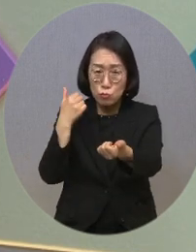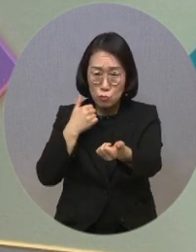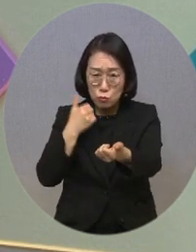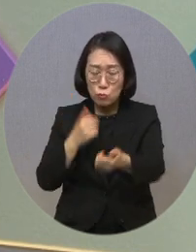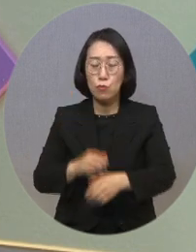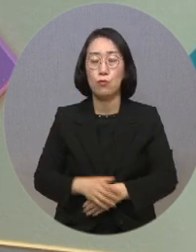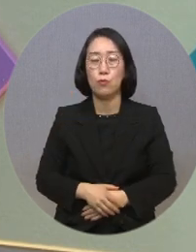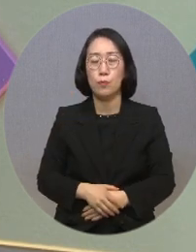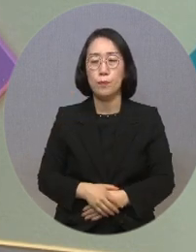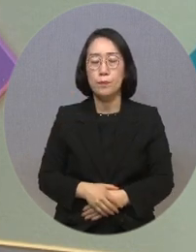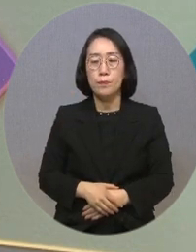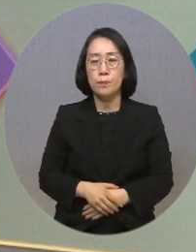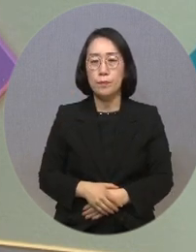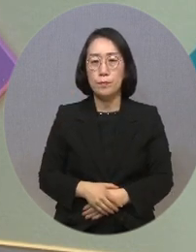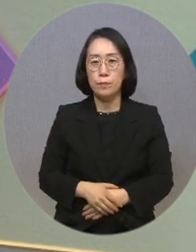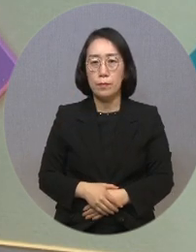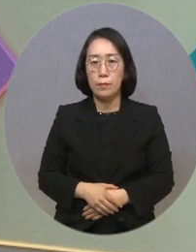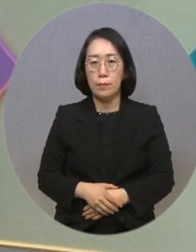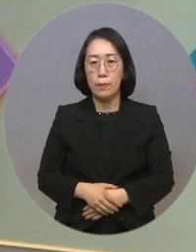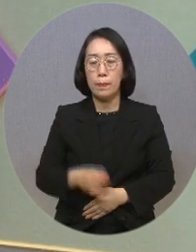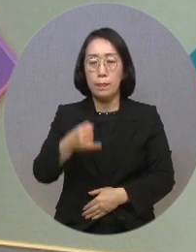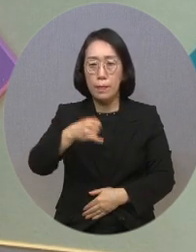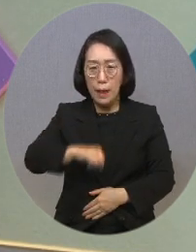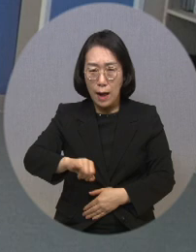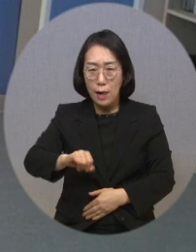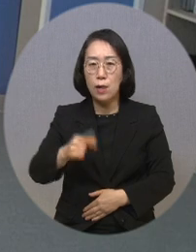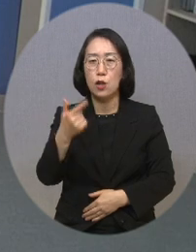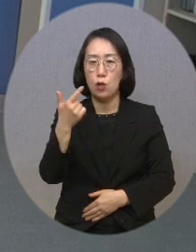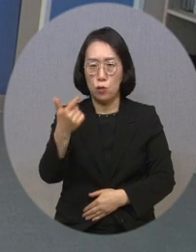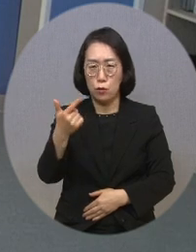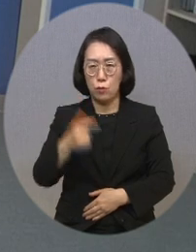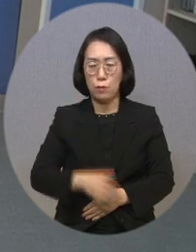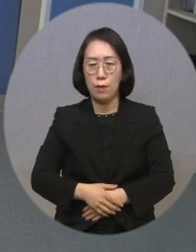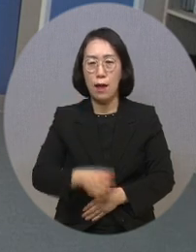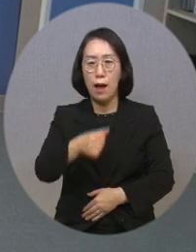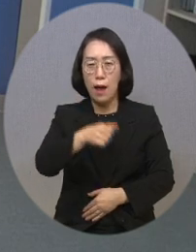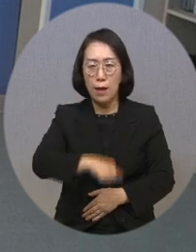장례식장에는 딸 6세 아들 하나인데